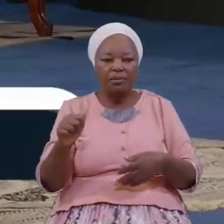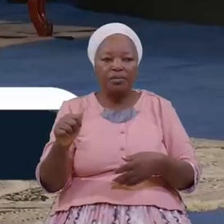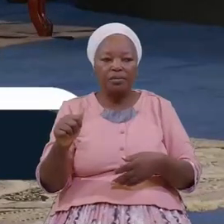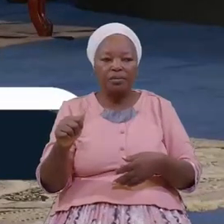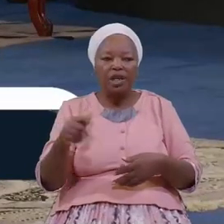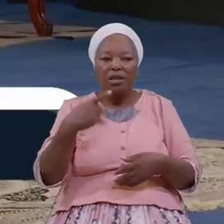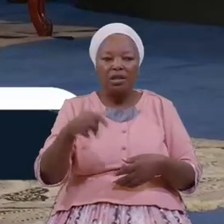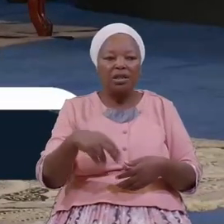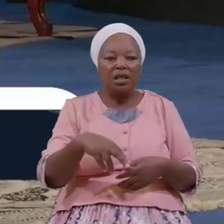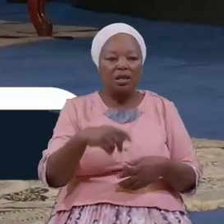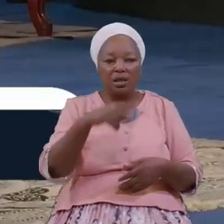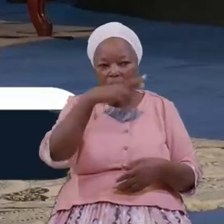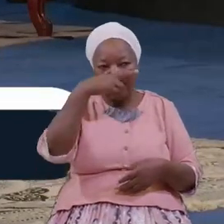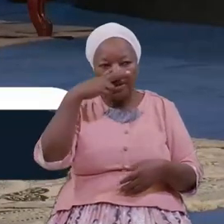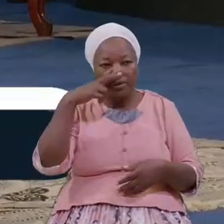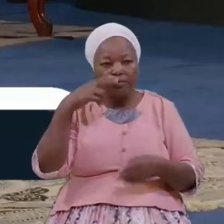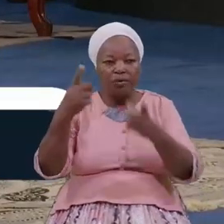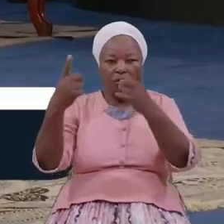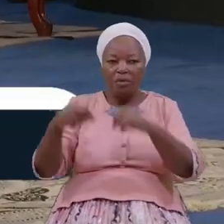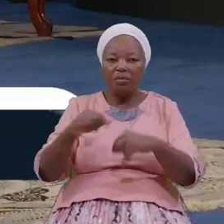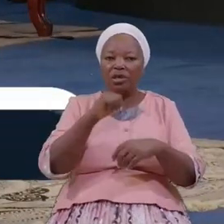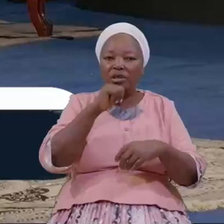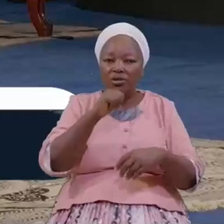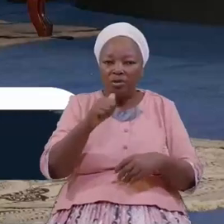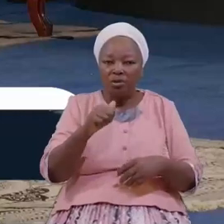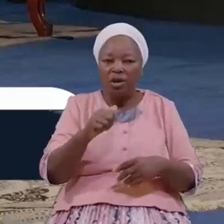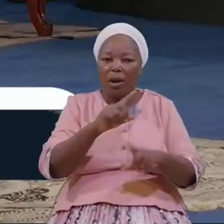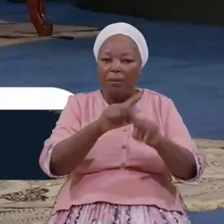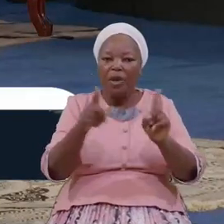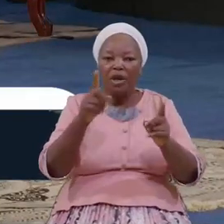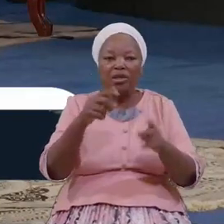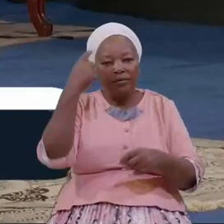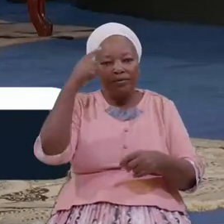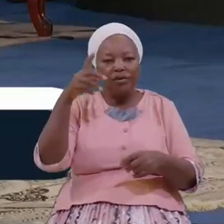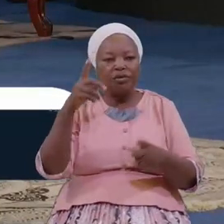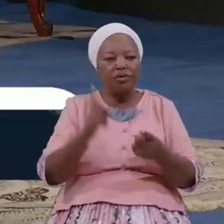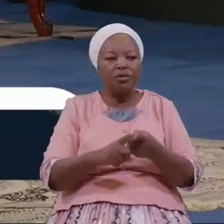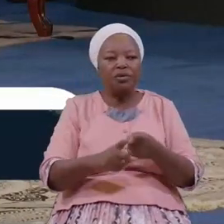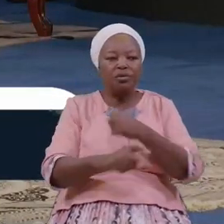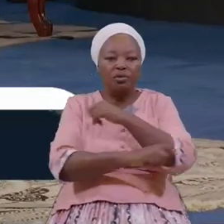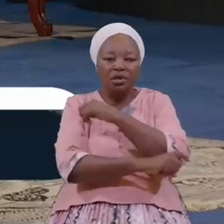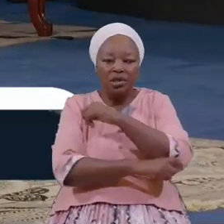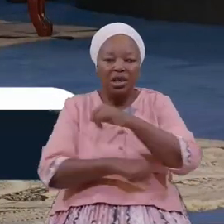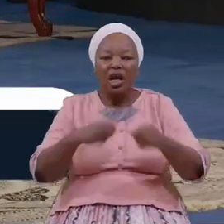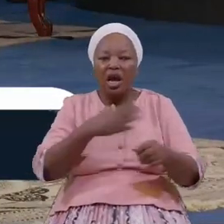Jean 10, verset 10, qui dit, « Le voleur ne vient que pour dérober,